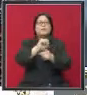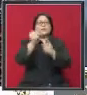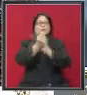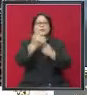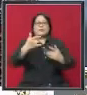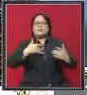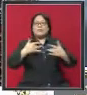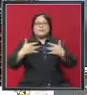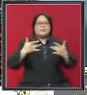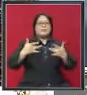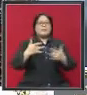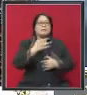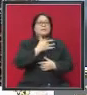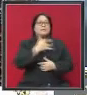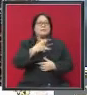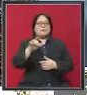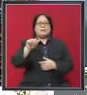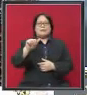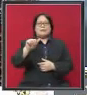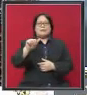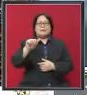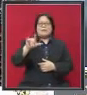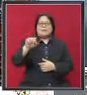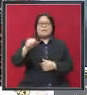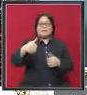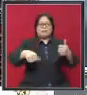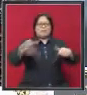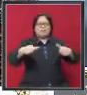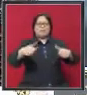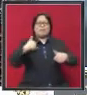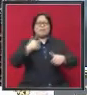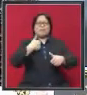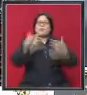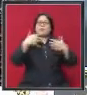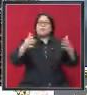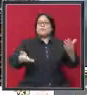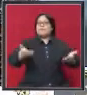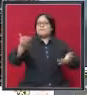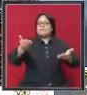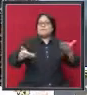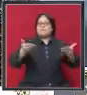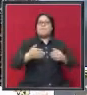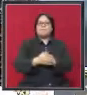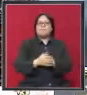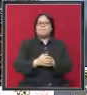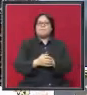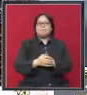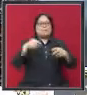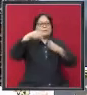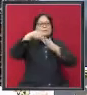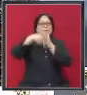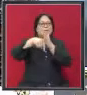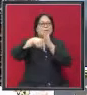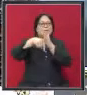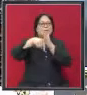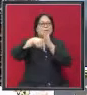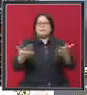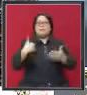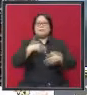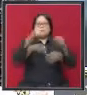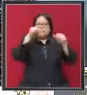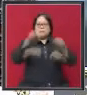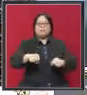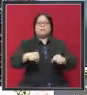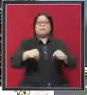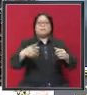senario sensitivity analysis di mana seperti yang saya sebut tadi, kita telah mempertimbangkan dengan secara terperinci sama ada kita